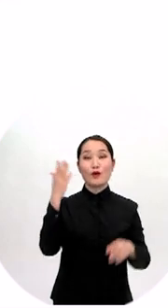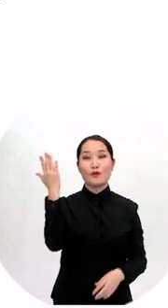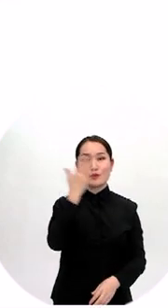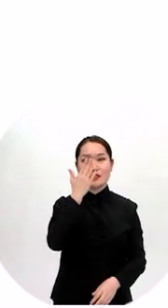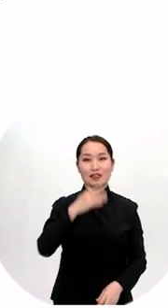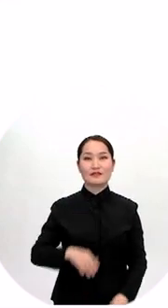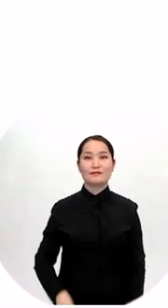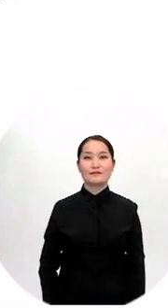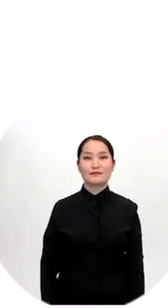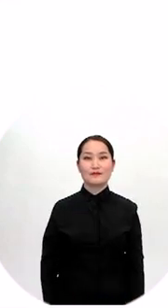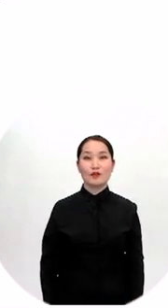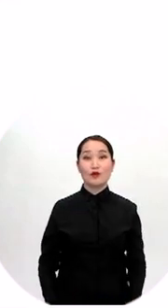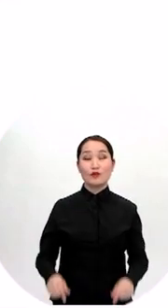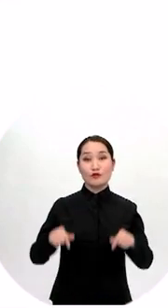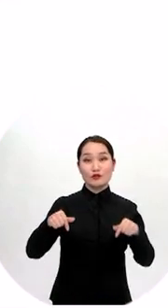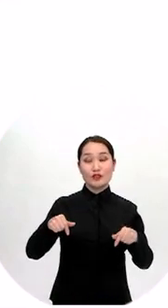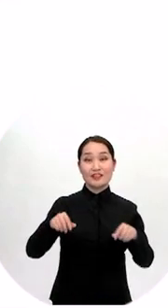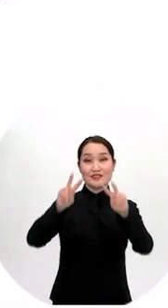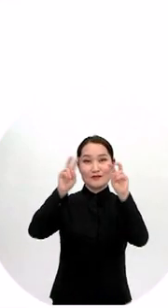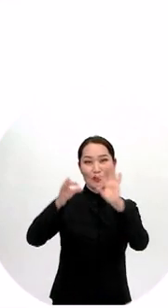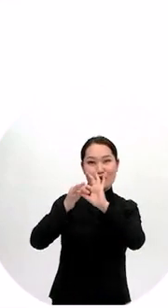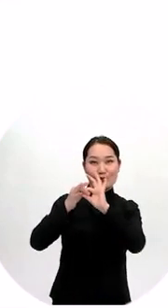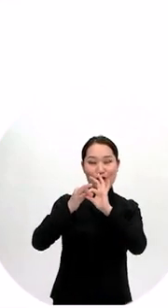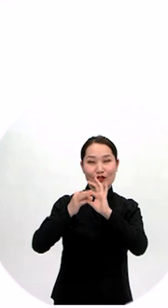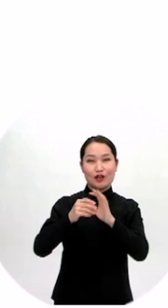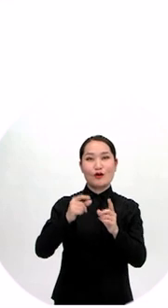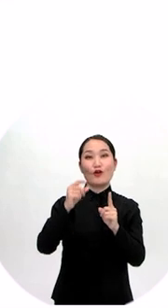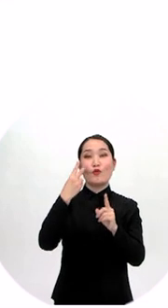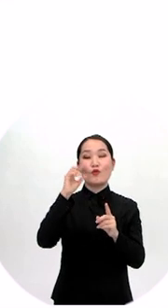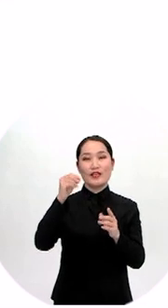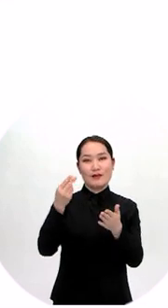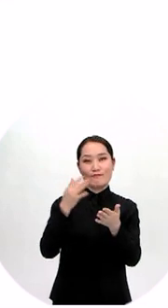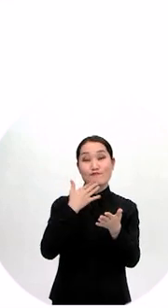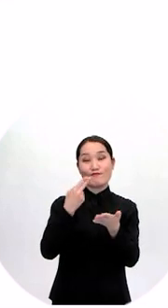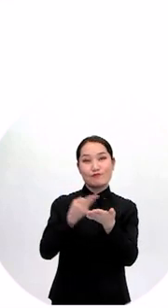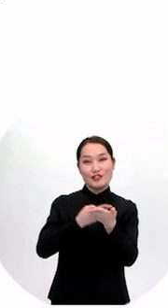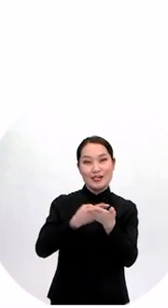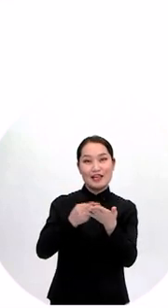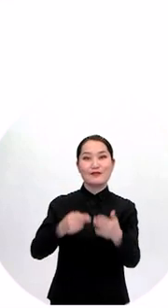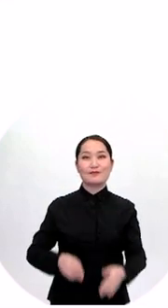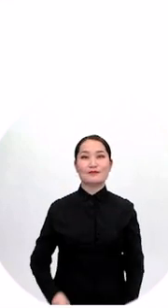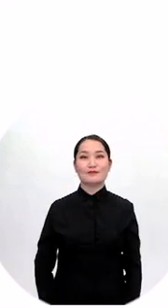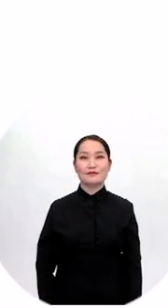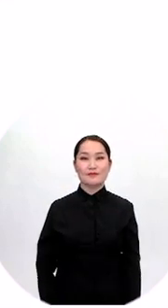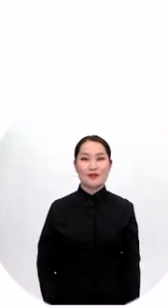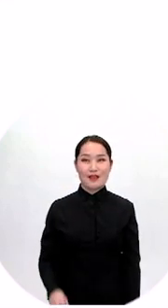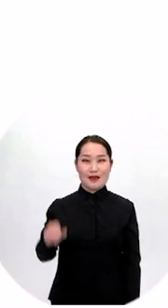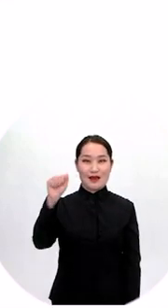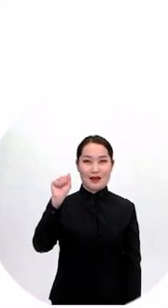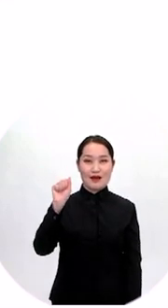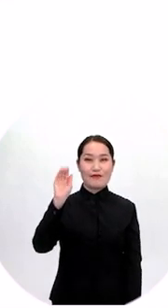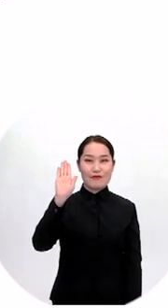уншаад өнөөдрийн үдсэн уюудэ бодож тэмдэглээрэй. Өгөгдсөн